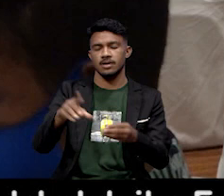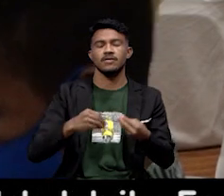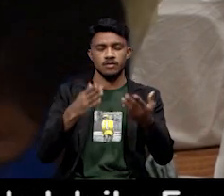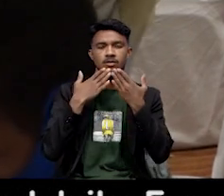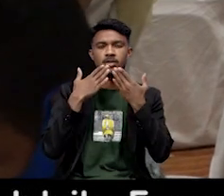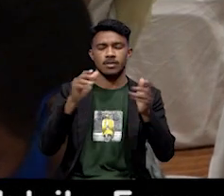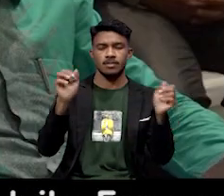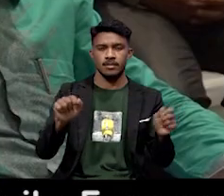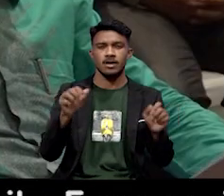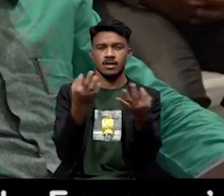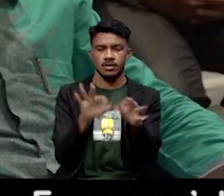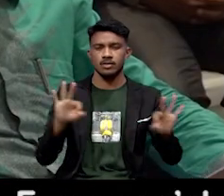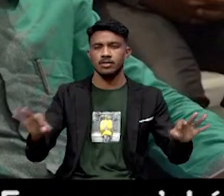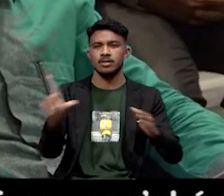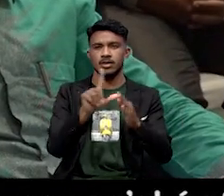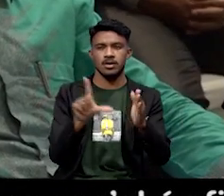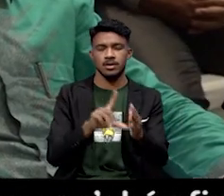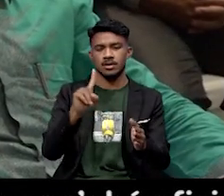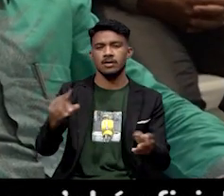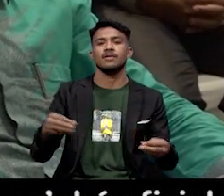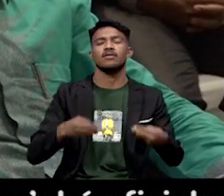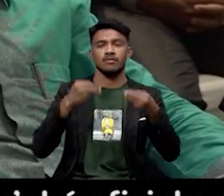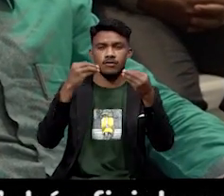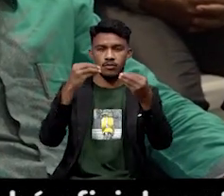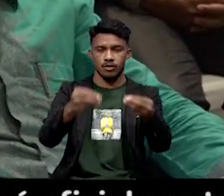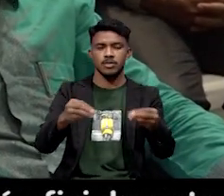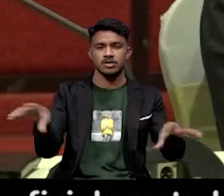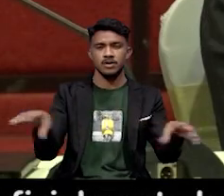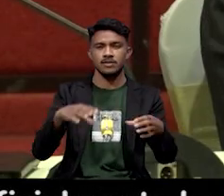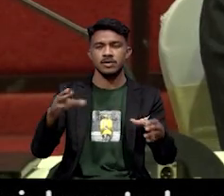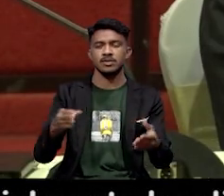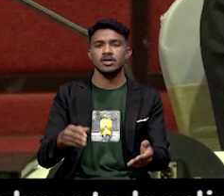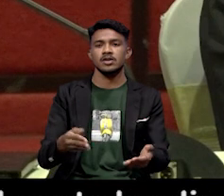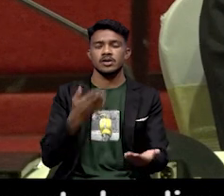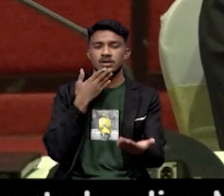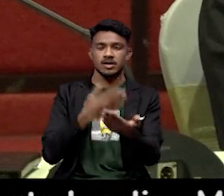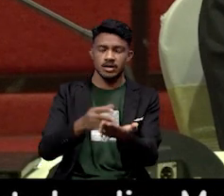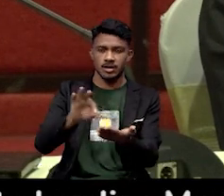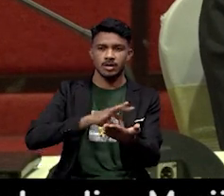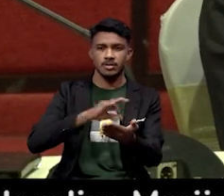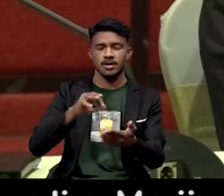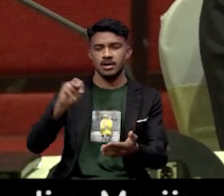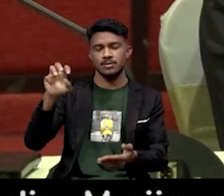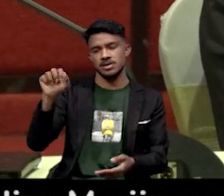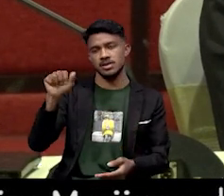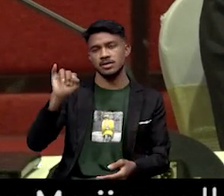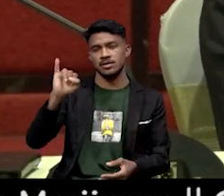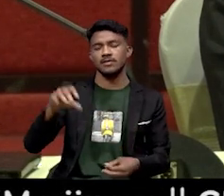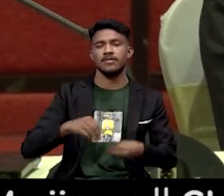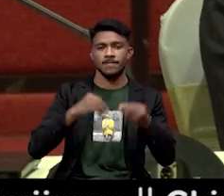bele finaliza decreto lei refere nebe se fornece mandato legal ba MSSI atu monitoriza no